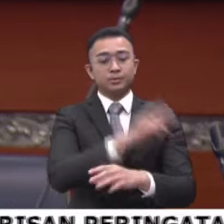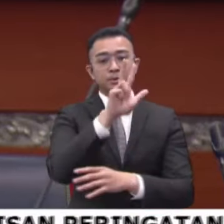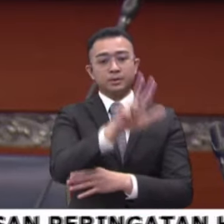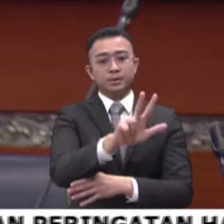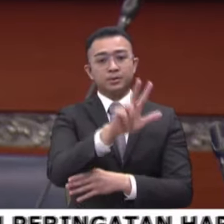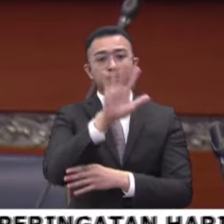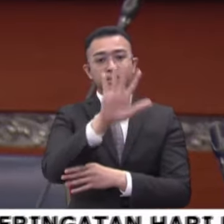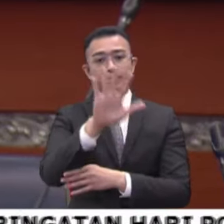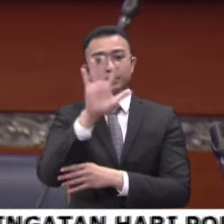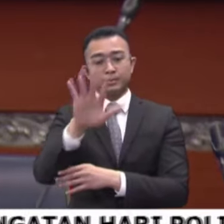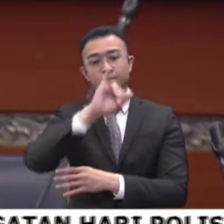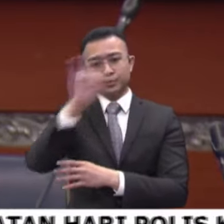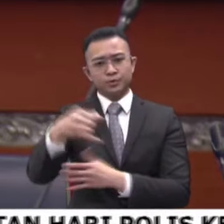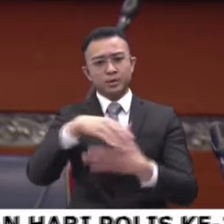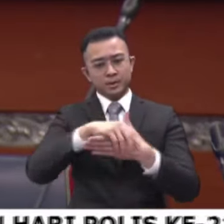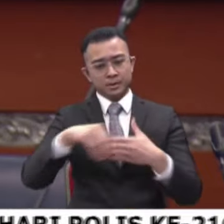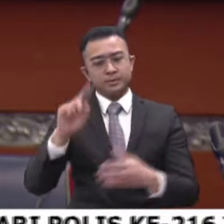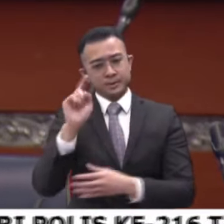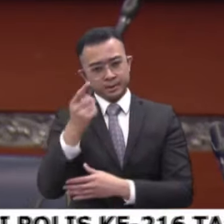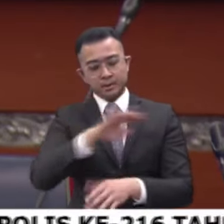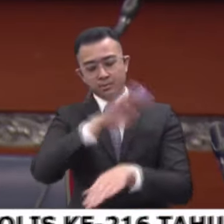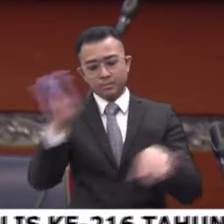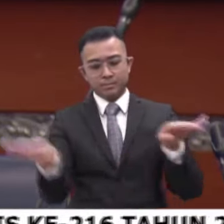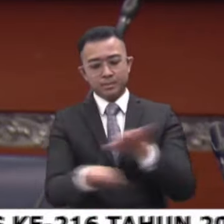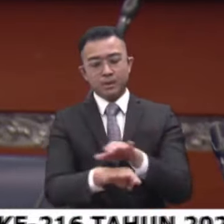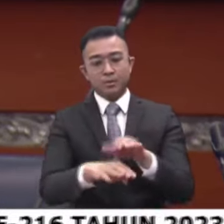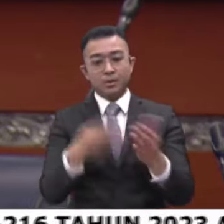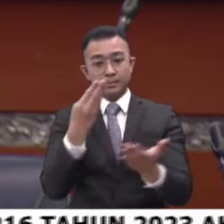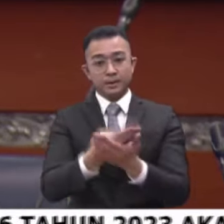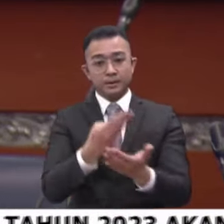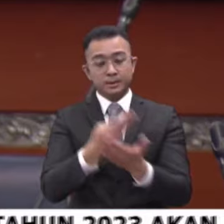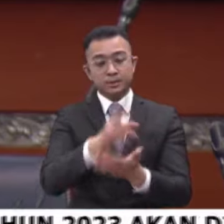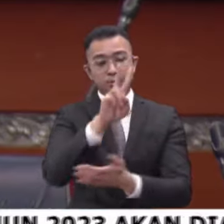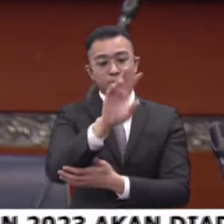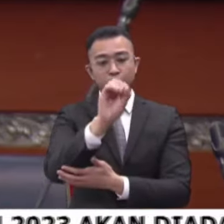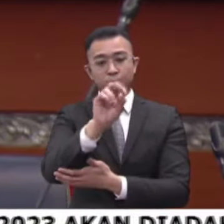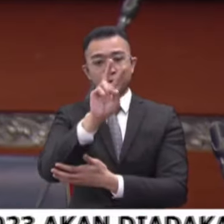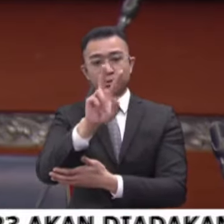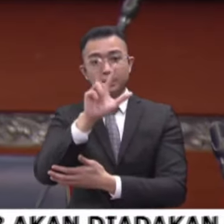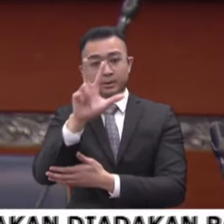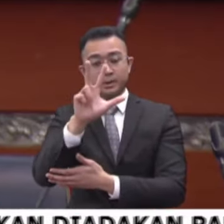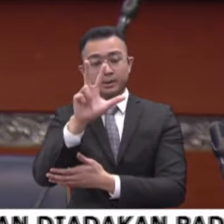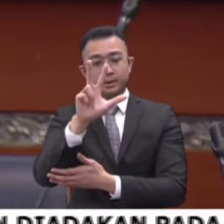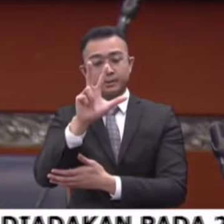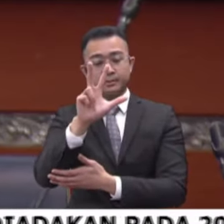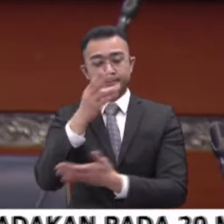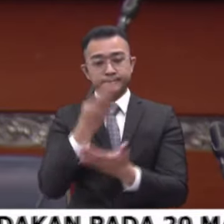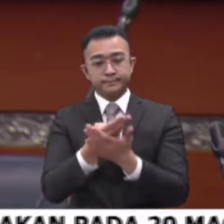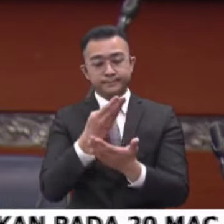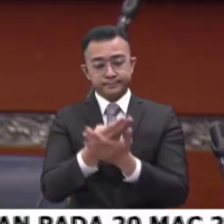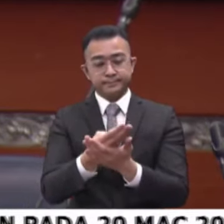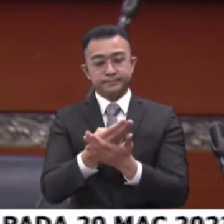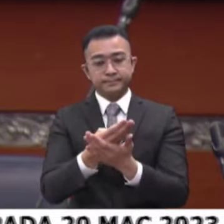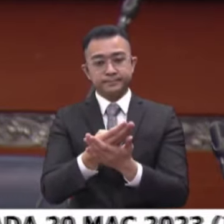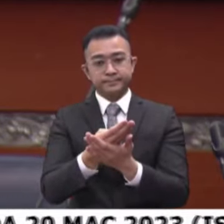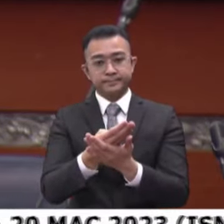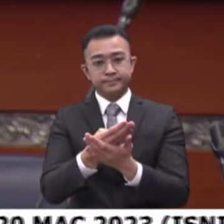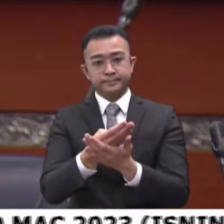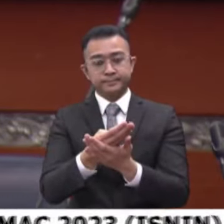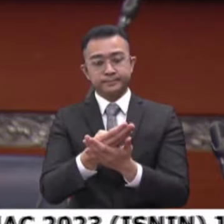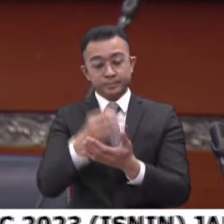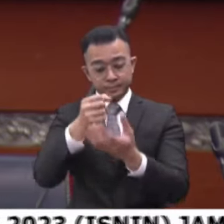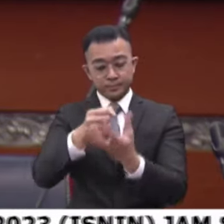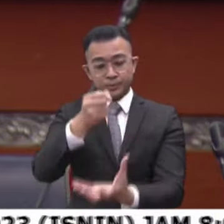355 juta tetapi di bawah belanjawan 2023 belanjawan madani kita